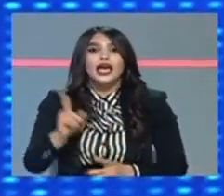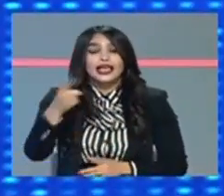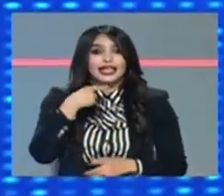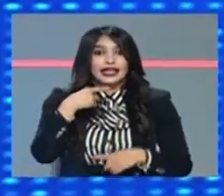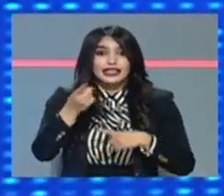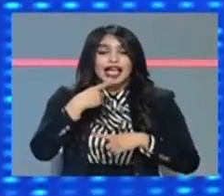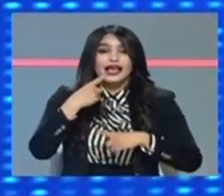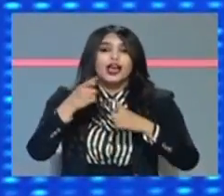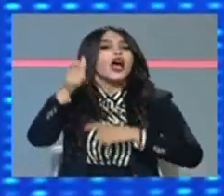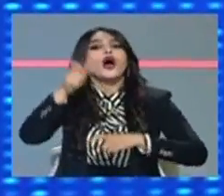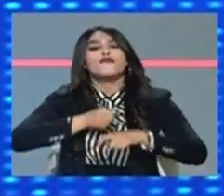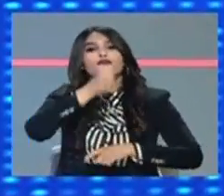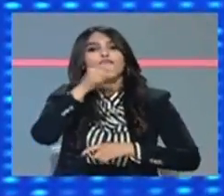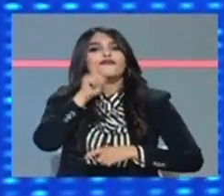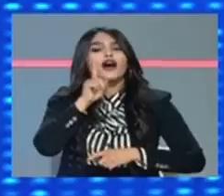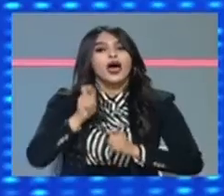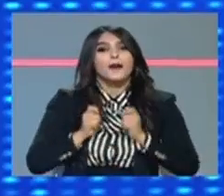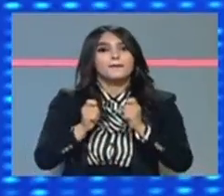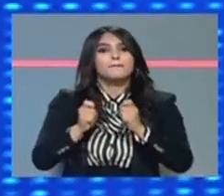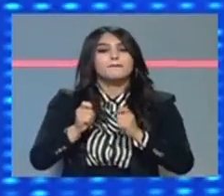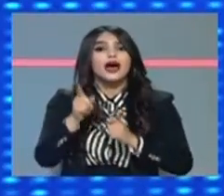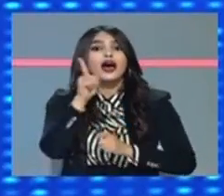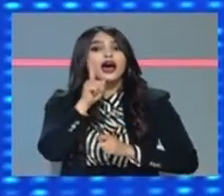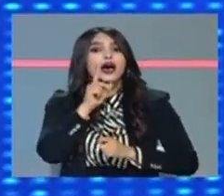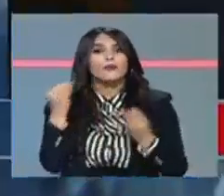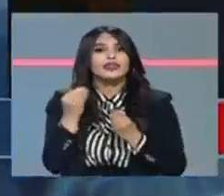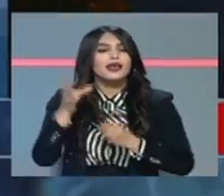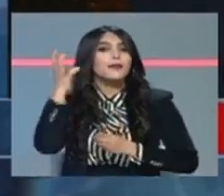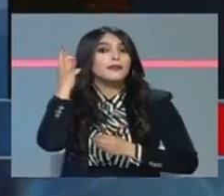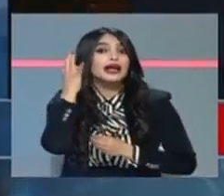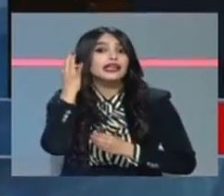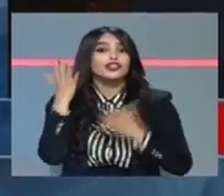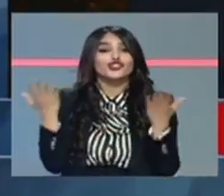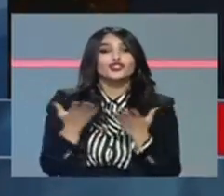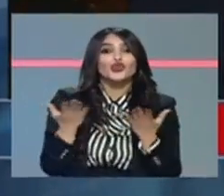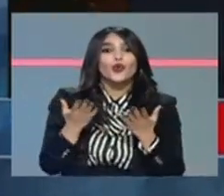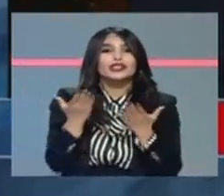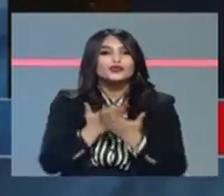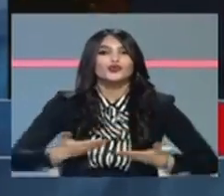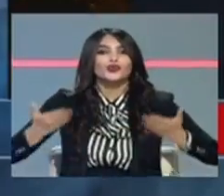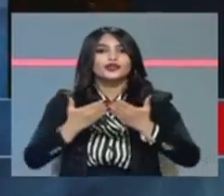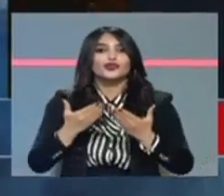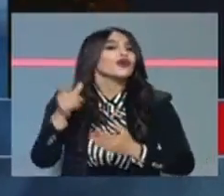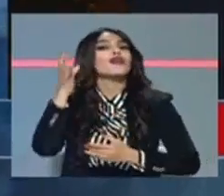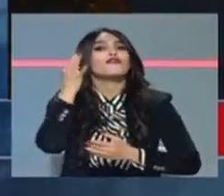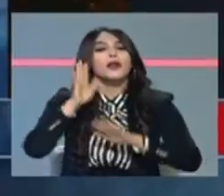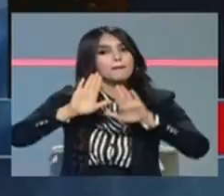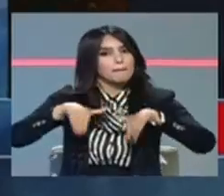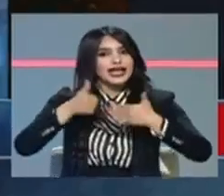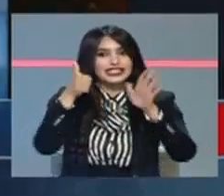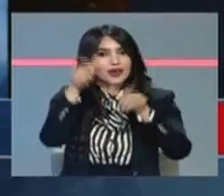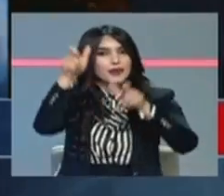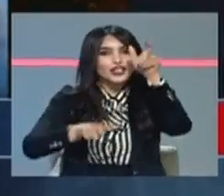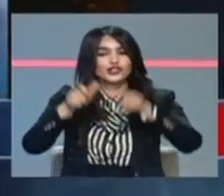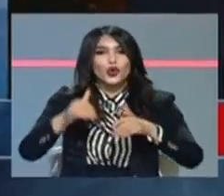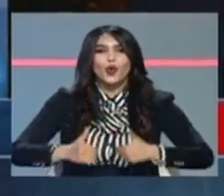وتحدثنا من القصرين مراسلة الأخبار نادية أرتيبي. نادية، أهلا بك. ما هو المشهد الصحي بالقصرين بعد شفاء كل